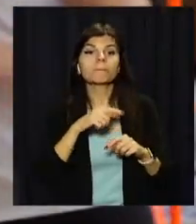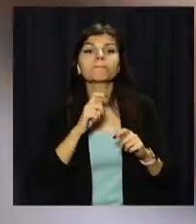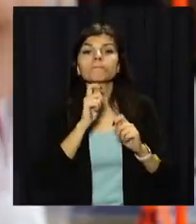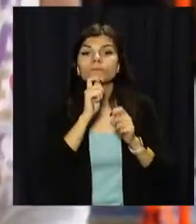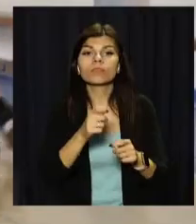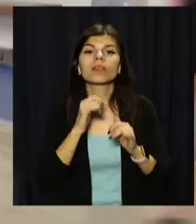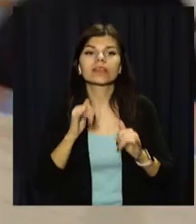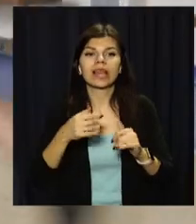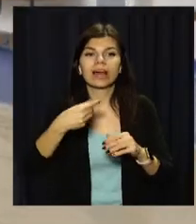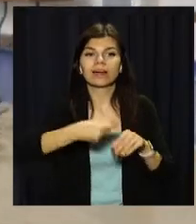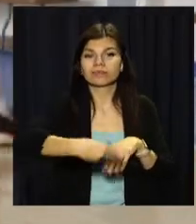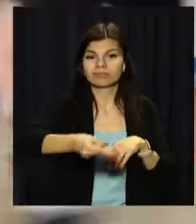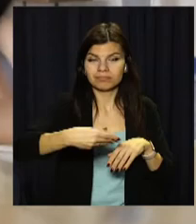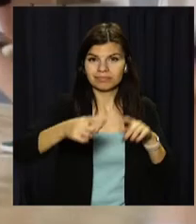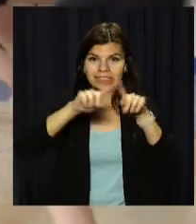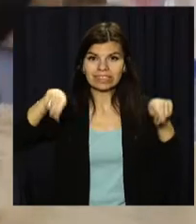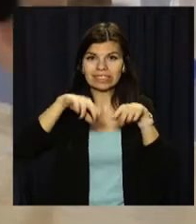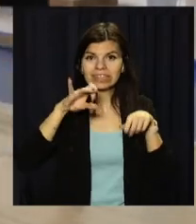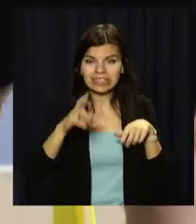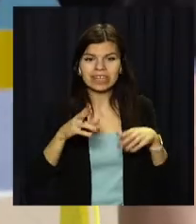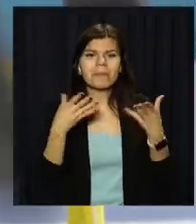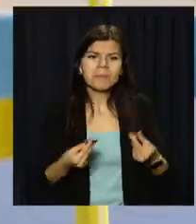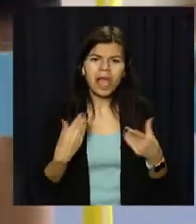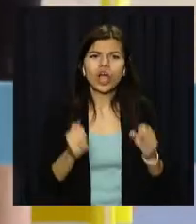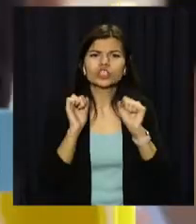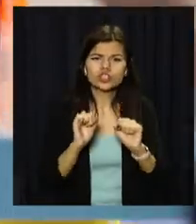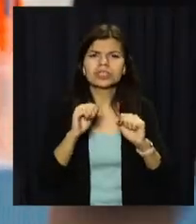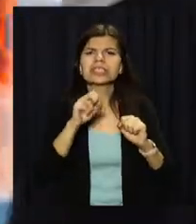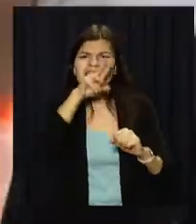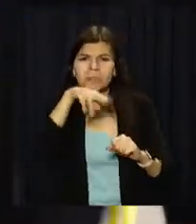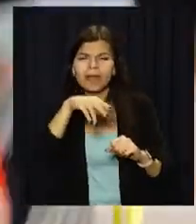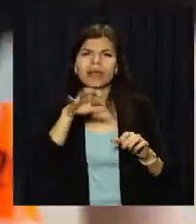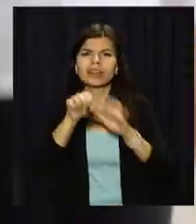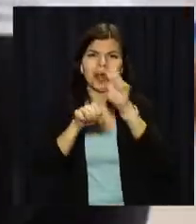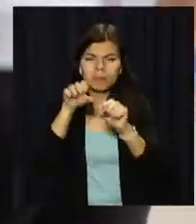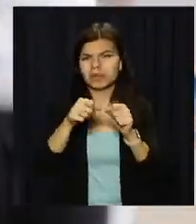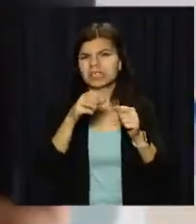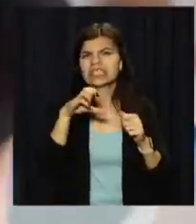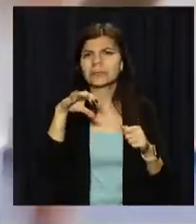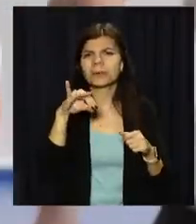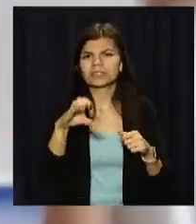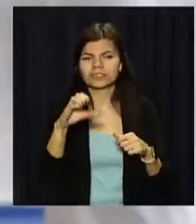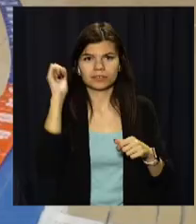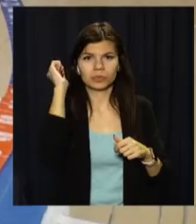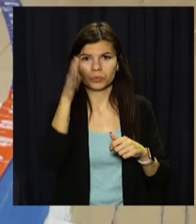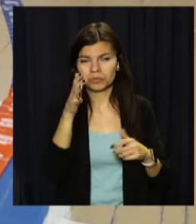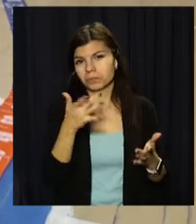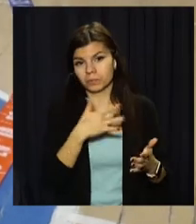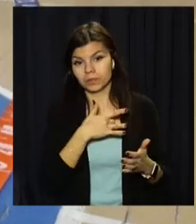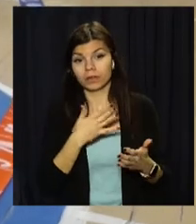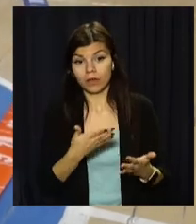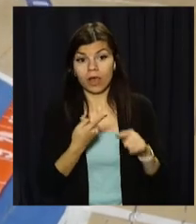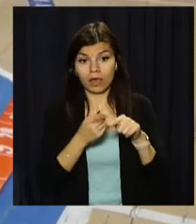для метання дисків та стрибків з жердиною, м'які бар'єри, змійки, драбини та списи. Школярі вже випробували новий спортінвентар.